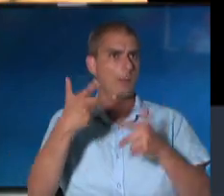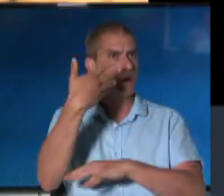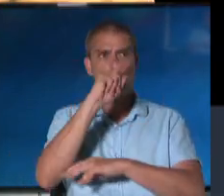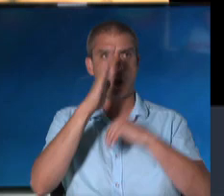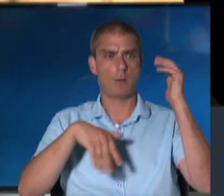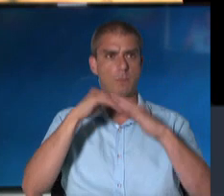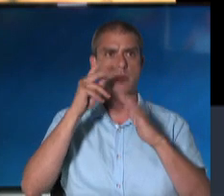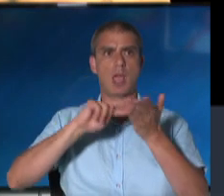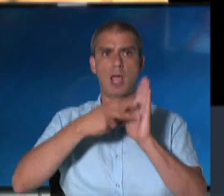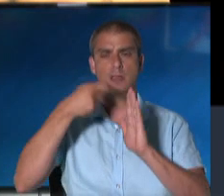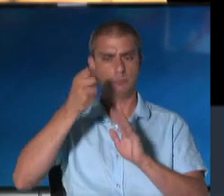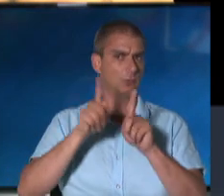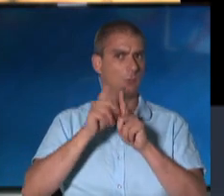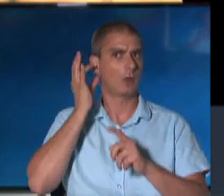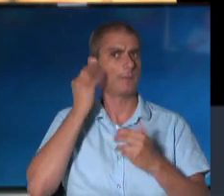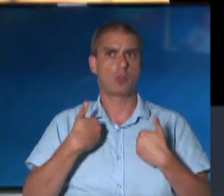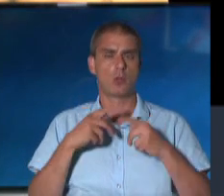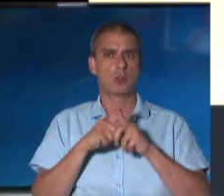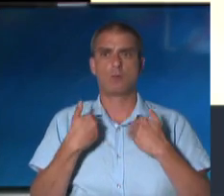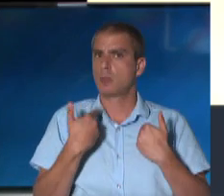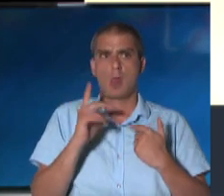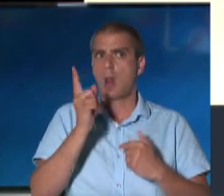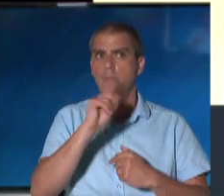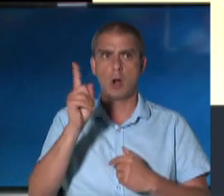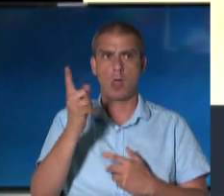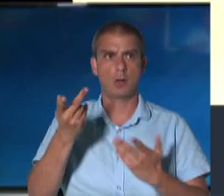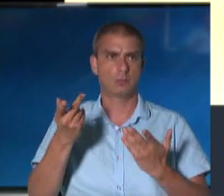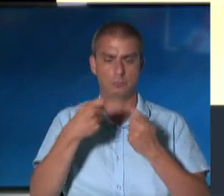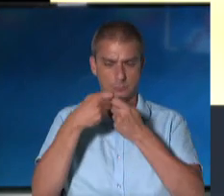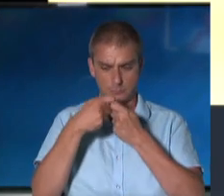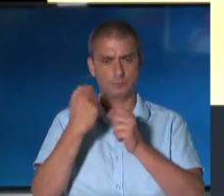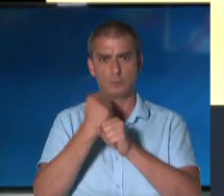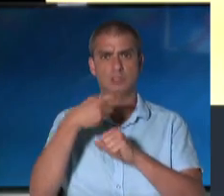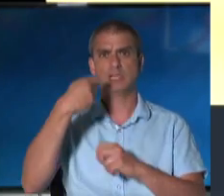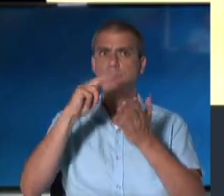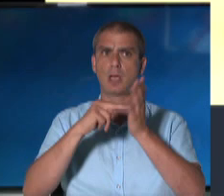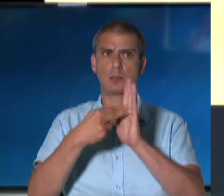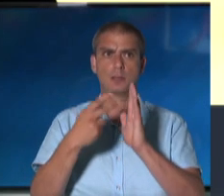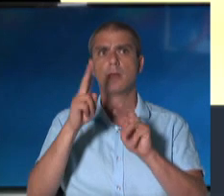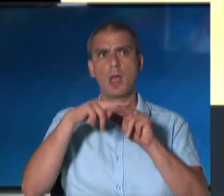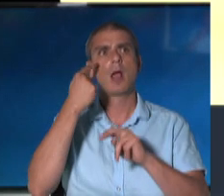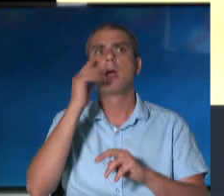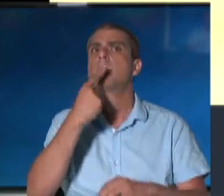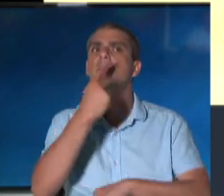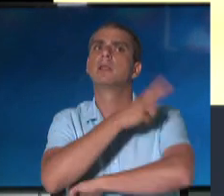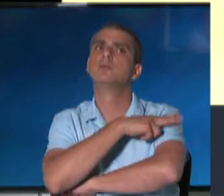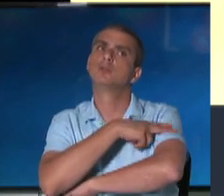לא בונה חדרים להשכרה לבנות כמונו? למה לא עומד גוף מסוים שעושה את השכרת חדרים? ואז נראה מה תגיד. מה תגיד